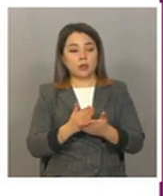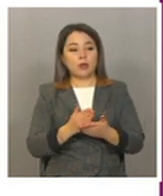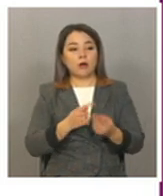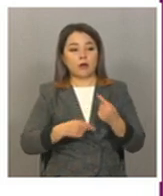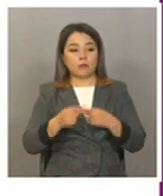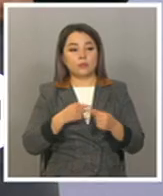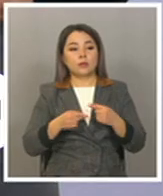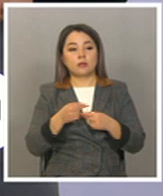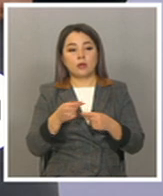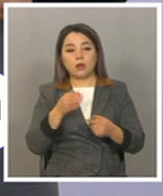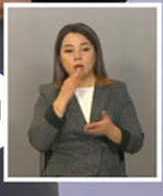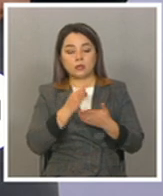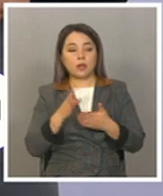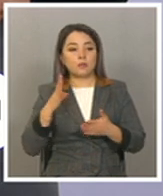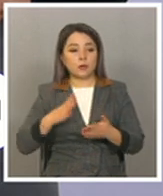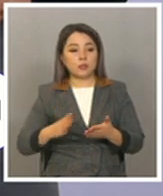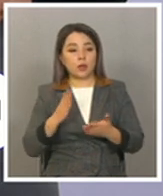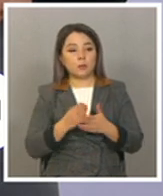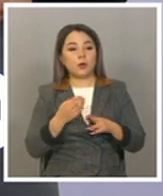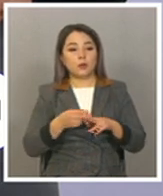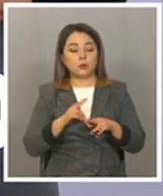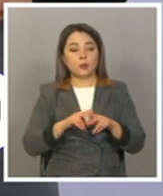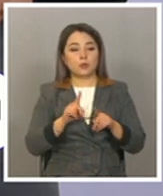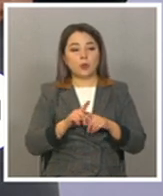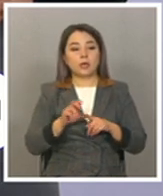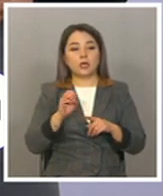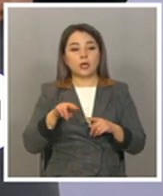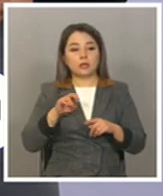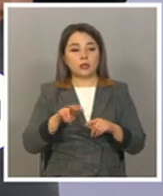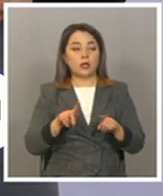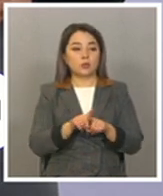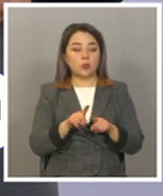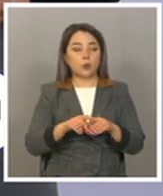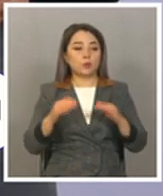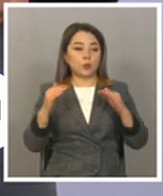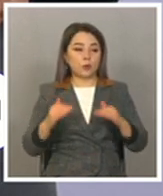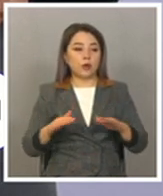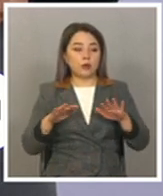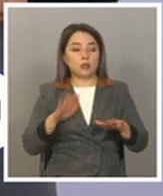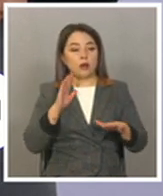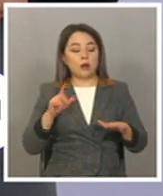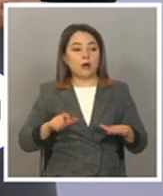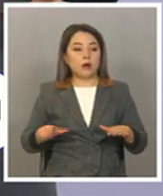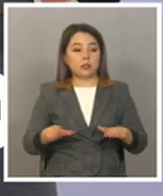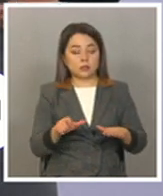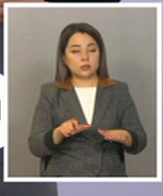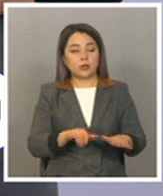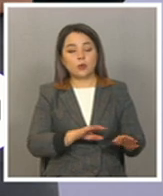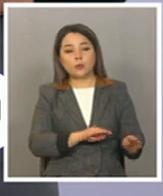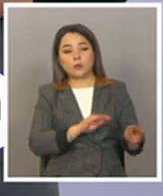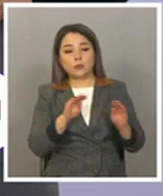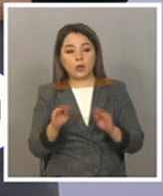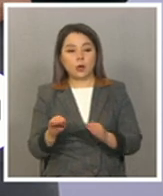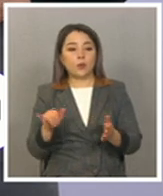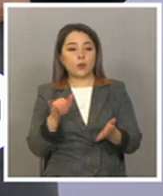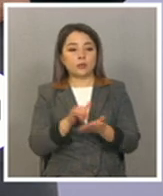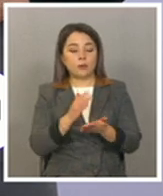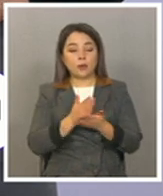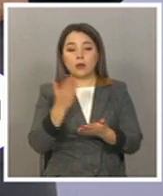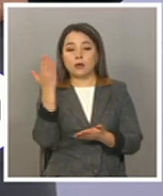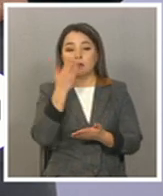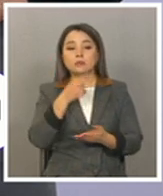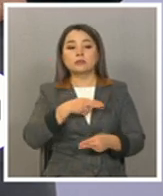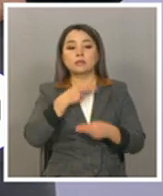мәжбүр болды. Осылайша Еділдің төменгі ағысына келіп орналасты. Оқушылар, қазір мәліметті бейне